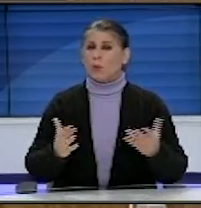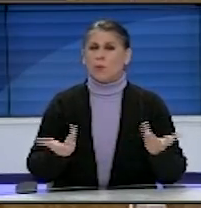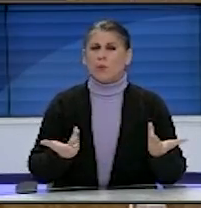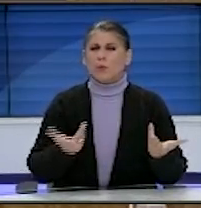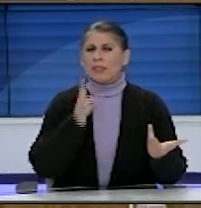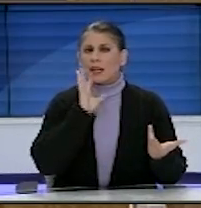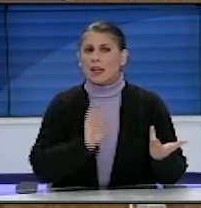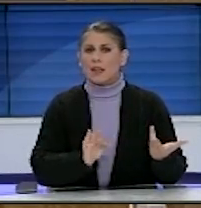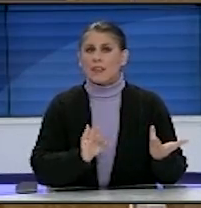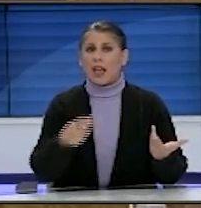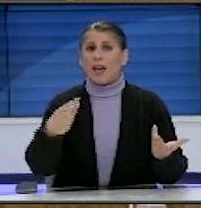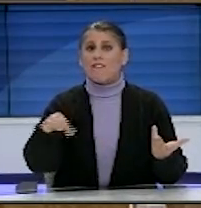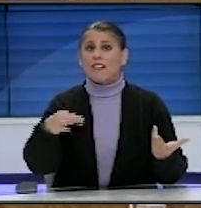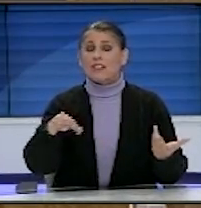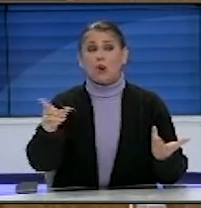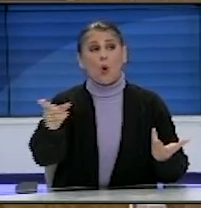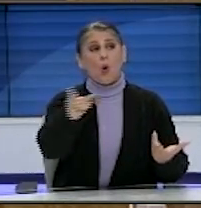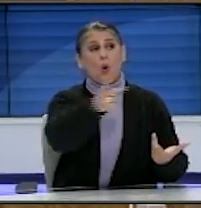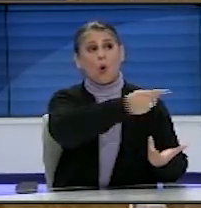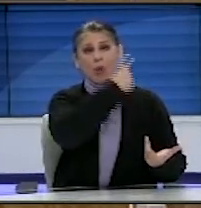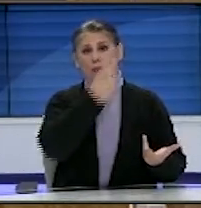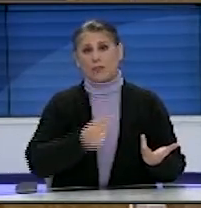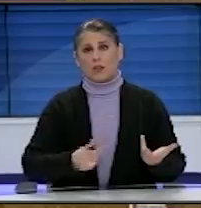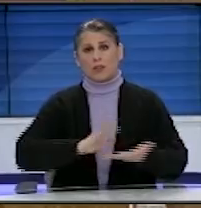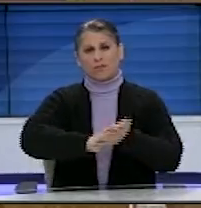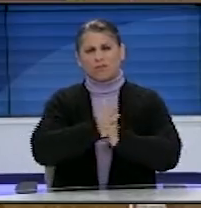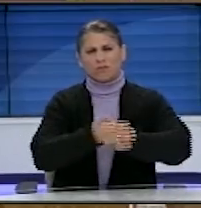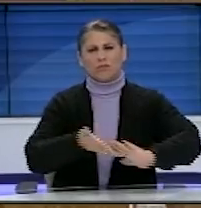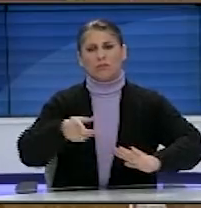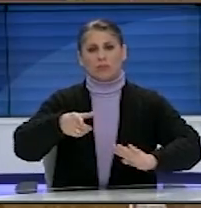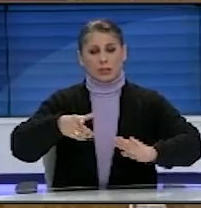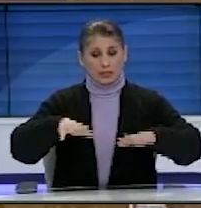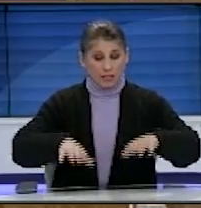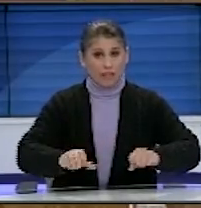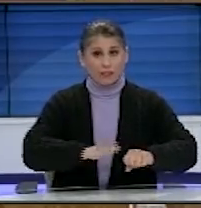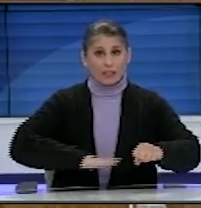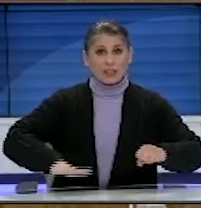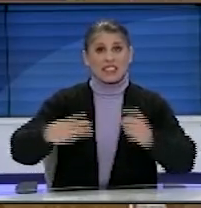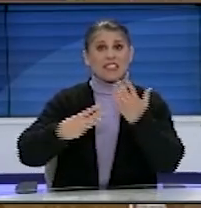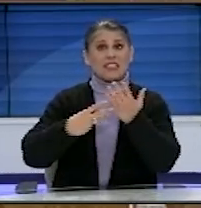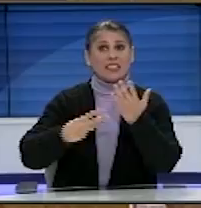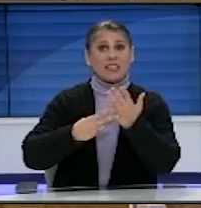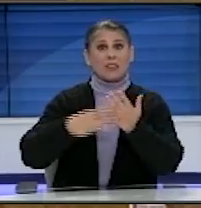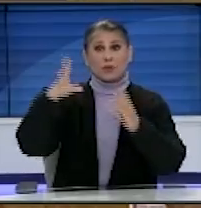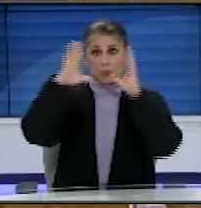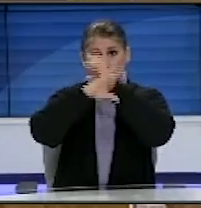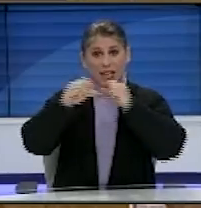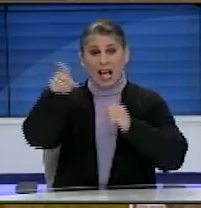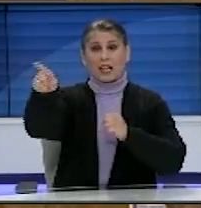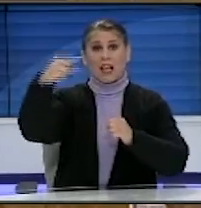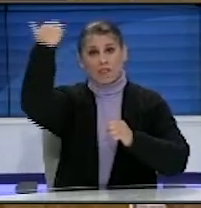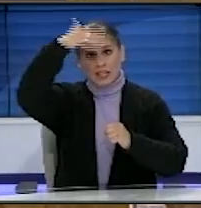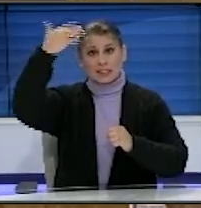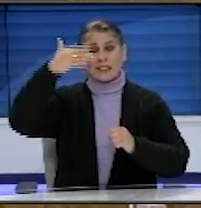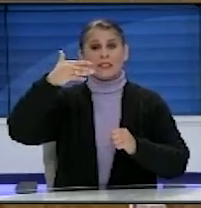ήταν αλήθεια η ευαισθησία όλων αυτών όταν τσαλαπατούσαν και την εδαφική ακεραιότητα της Συρίας, του Ιράκ, του Αφγανιστάν,